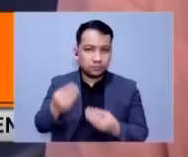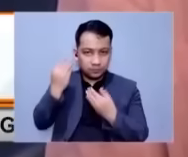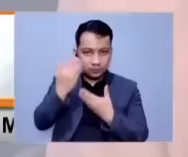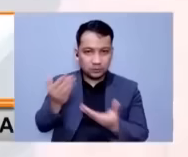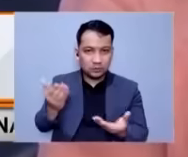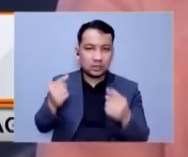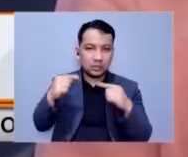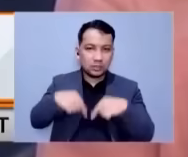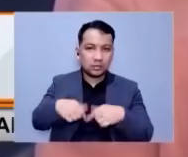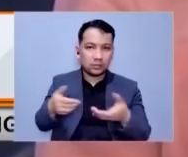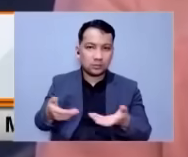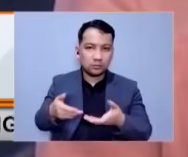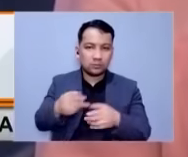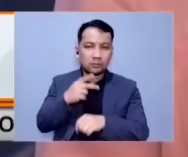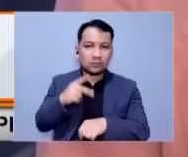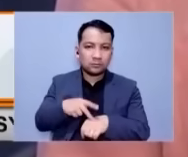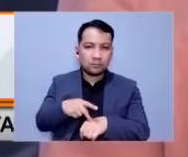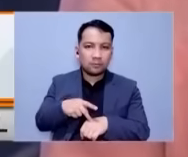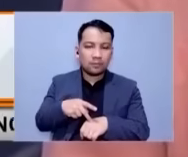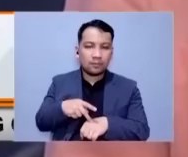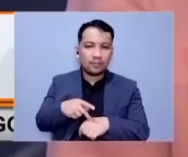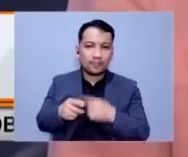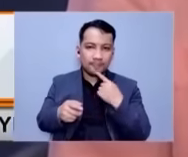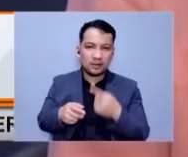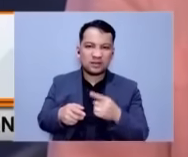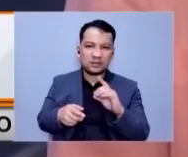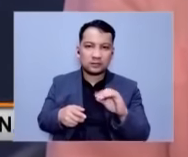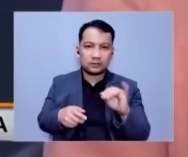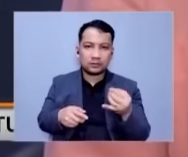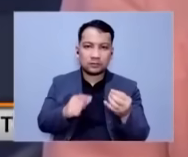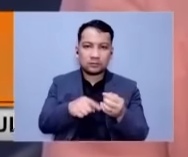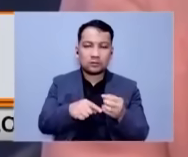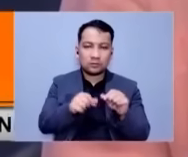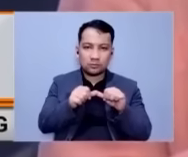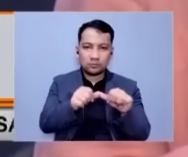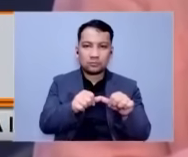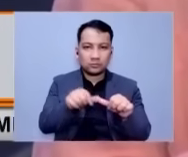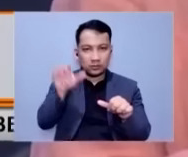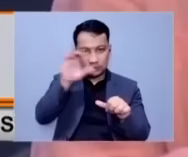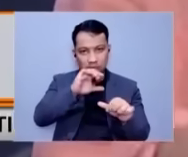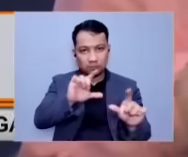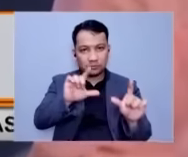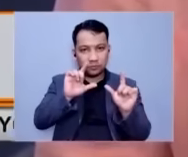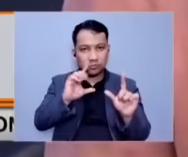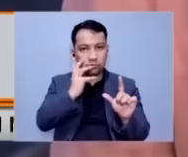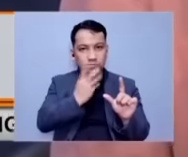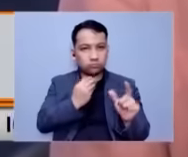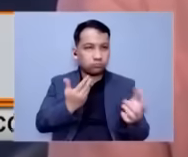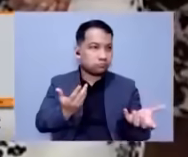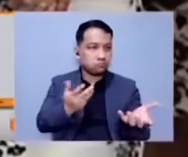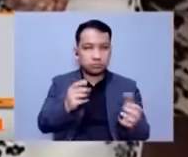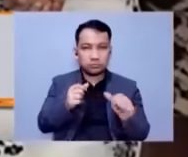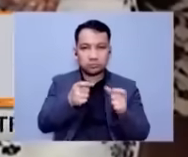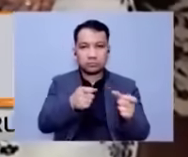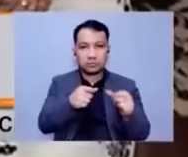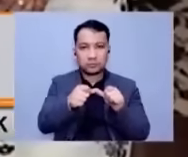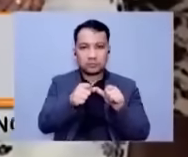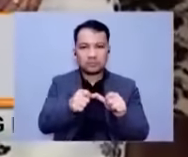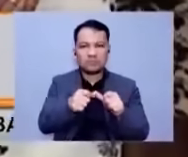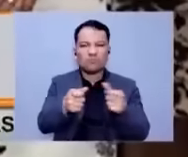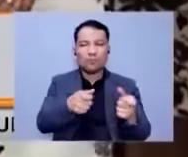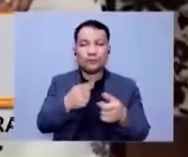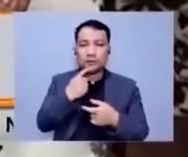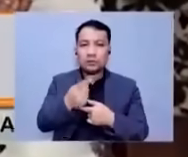within the country. So the law enforcement agents are still on the lookout and they've continued the operations to be able